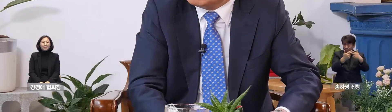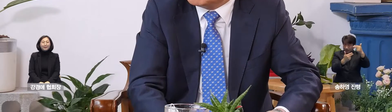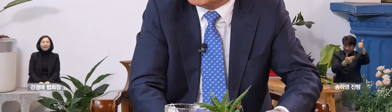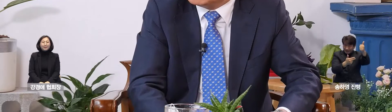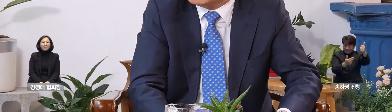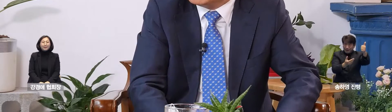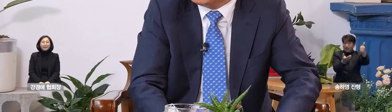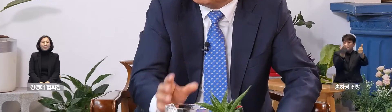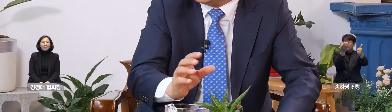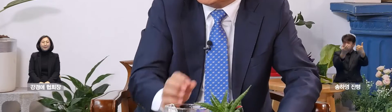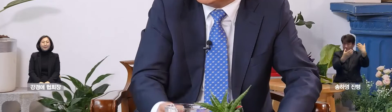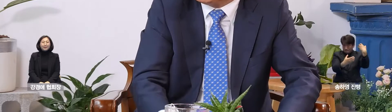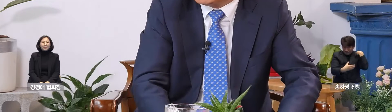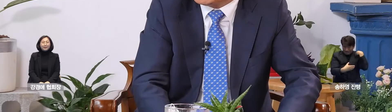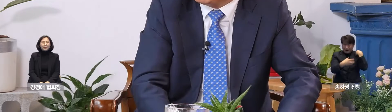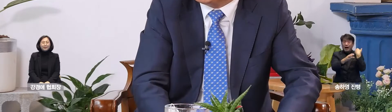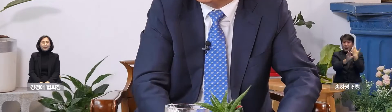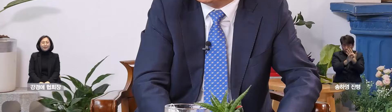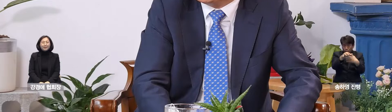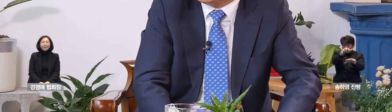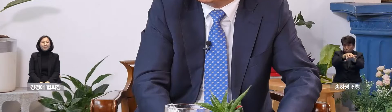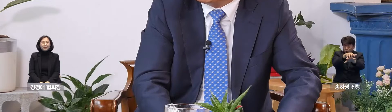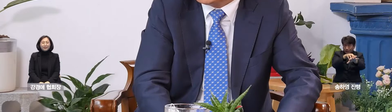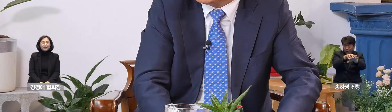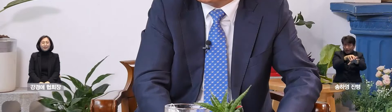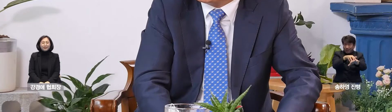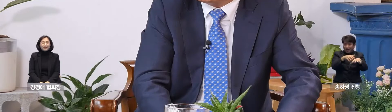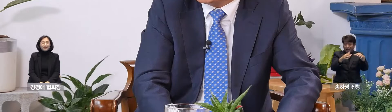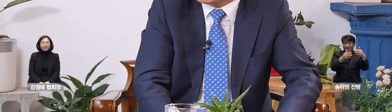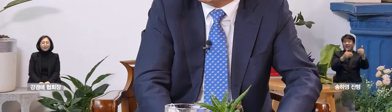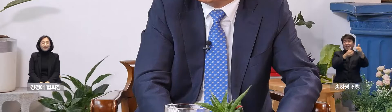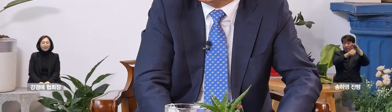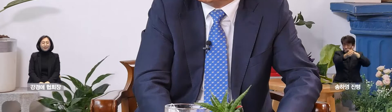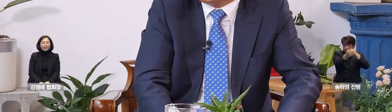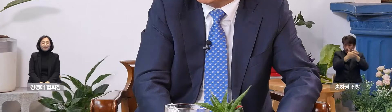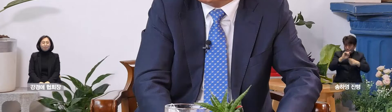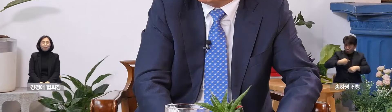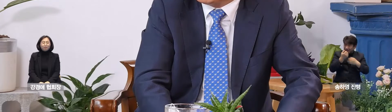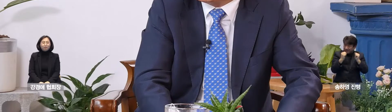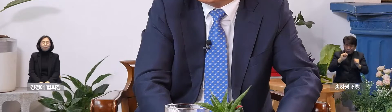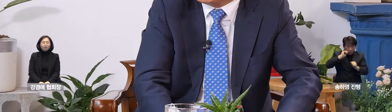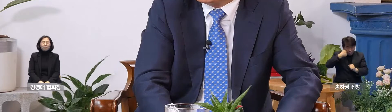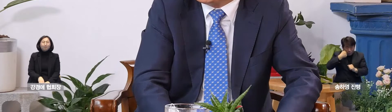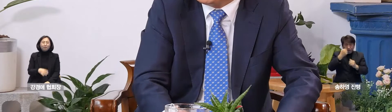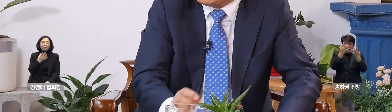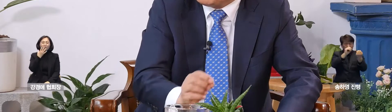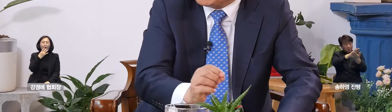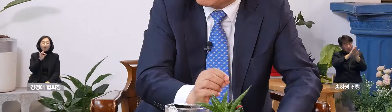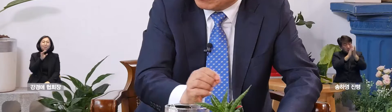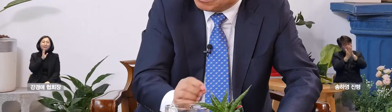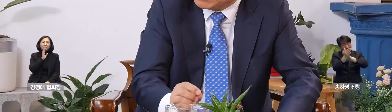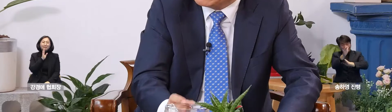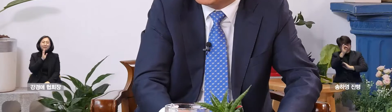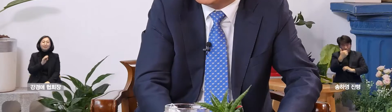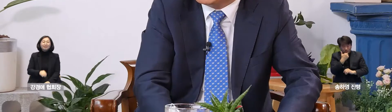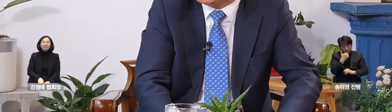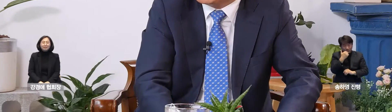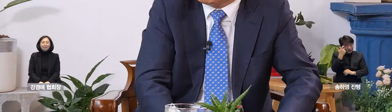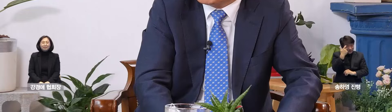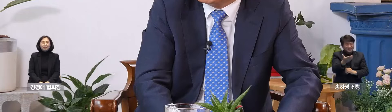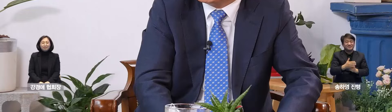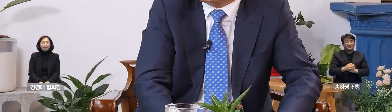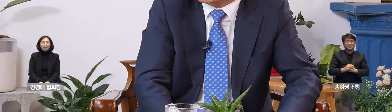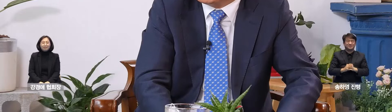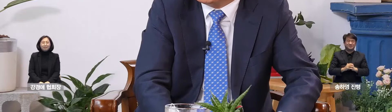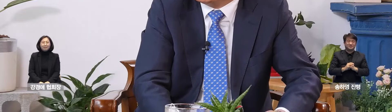자리를 맡으면은 조직의 리더잖아요. 혼자 있을 수가 없잖아요. 당연히. 많이 변하신 거 아니에요? 회장 맡으면서.